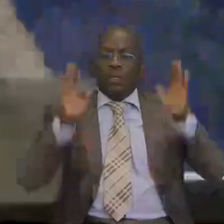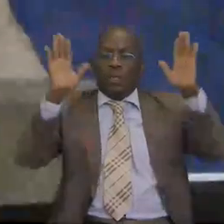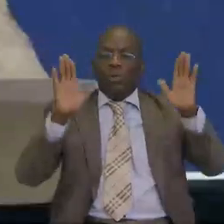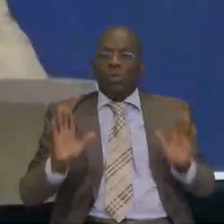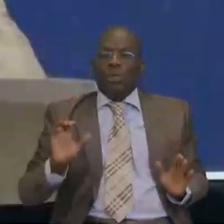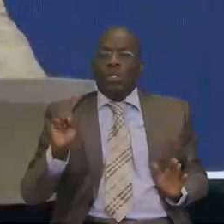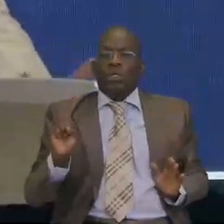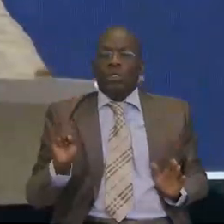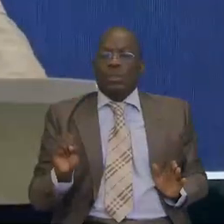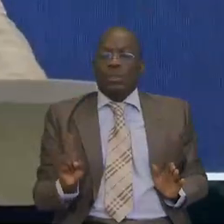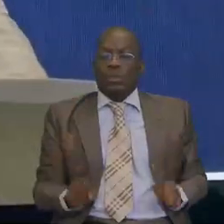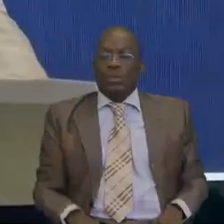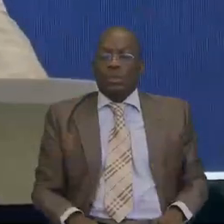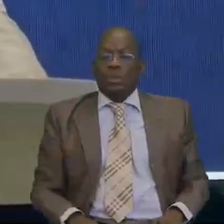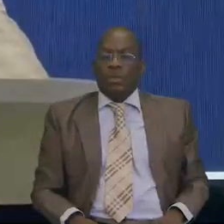des prodiges.